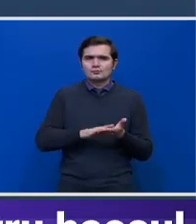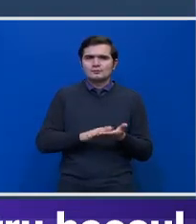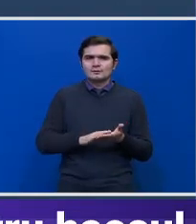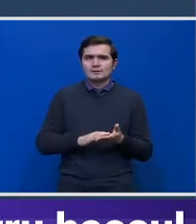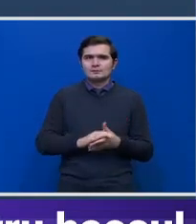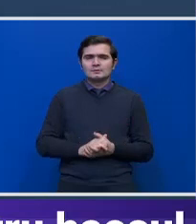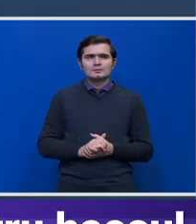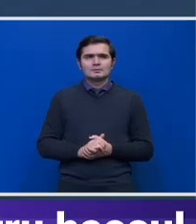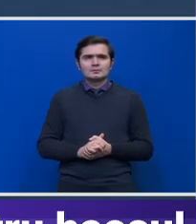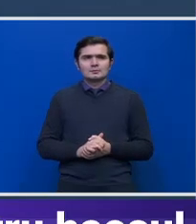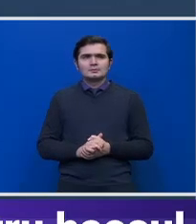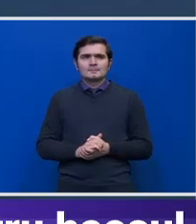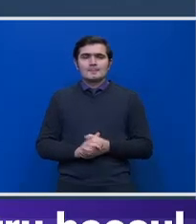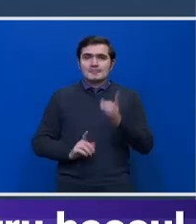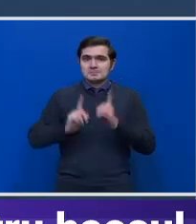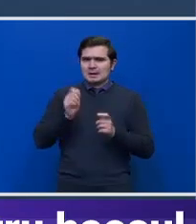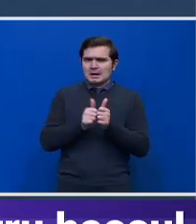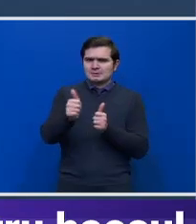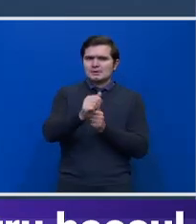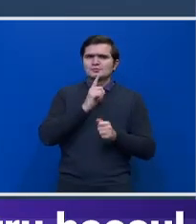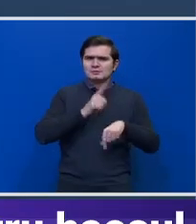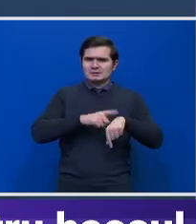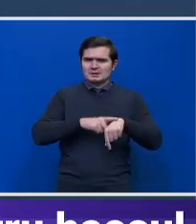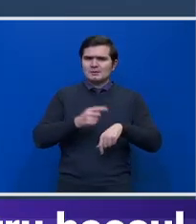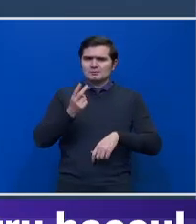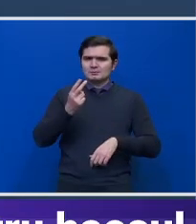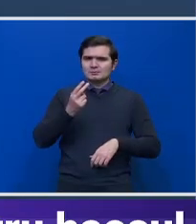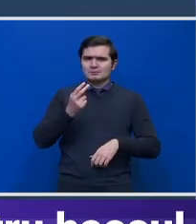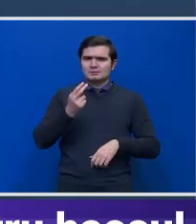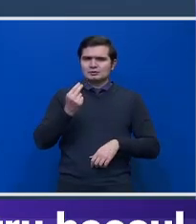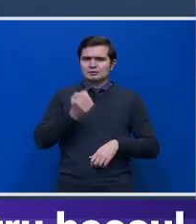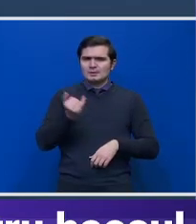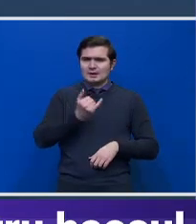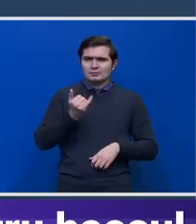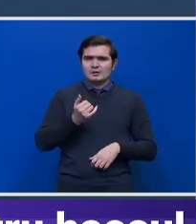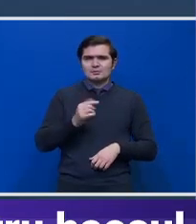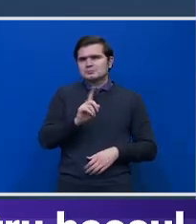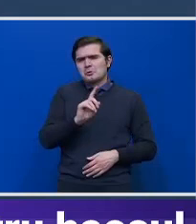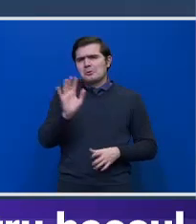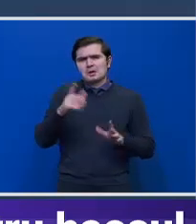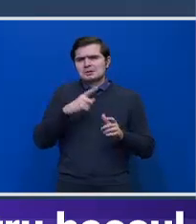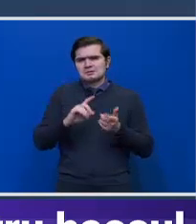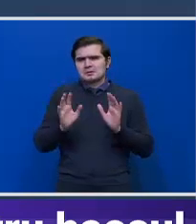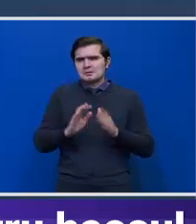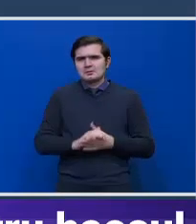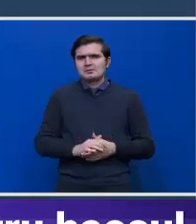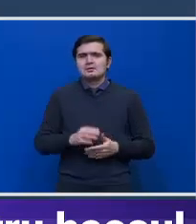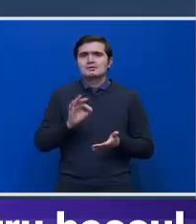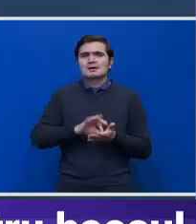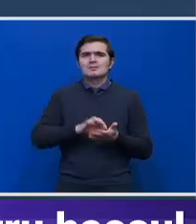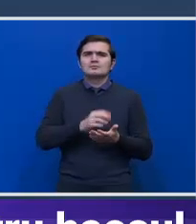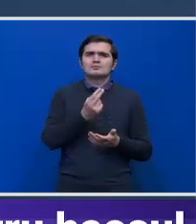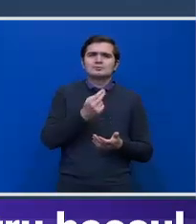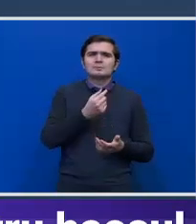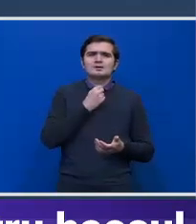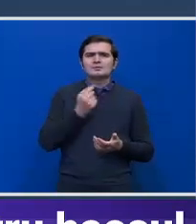reglează ulterior. Și, se va regla ulterior. Dacă e depășit un pic termenul, parcă era 15 ianuarie. Nu cred că asta ianuarie. E problemă. Termenul de 15 decembrie,